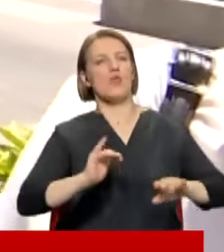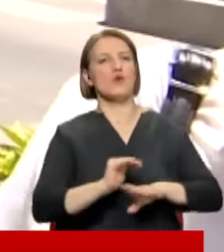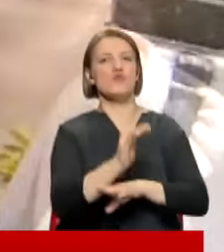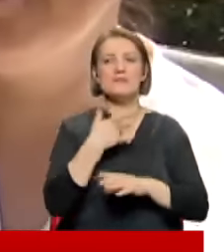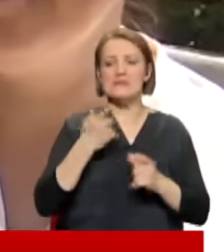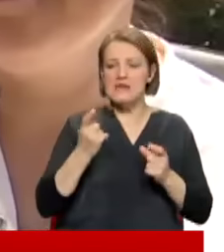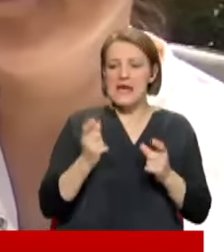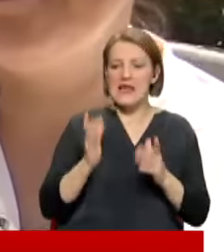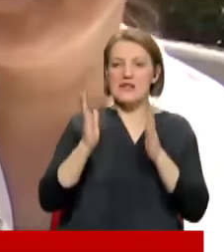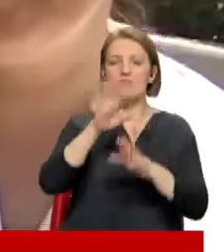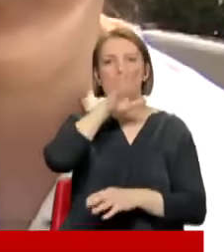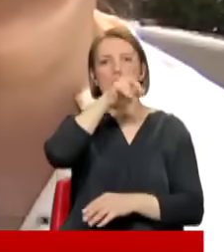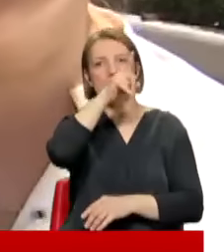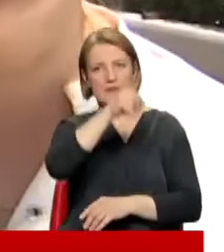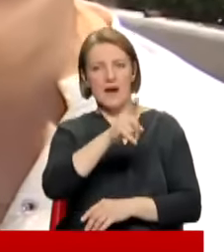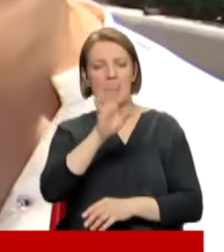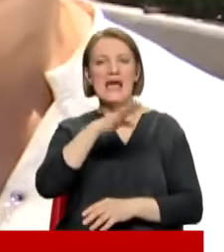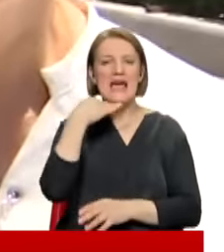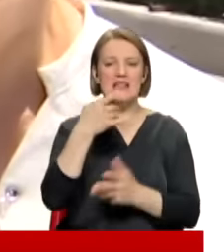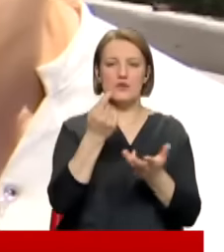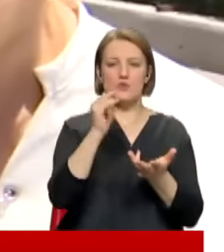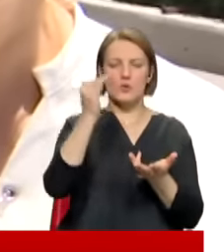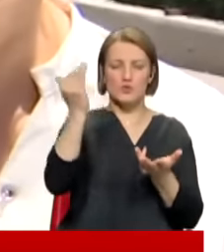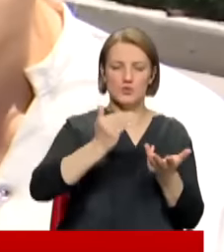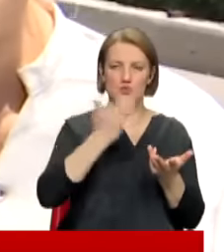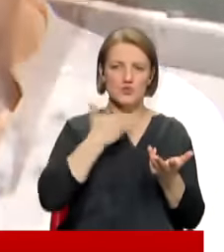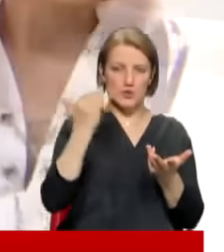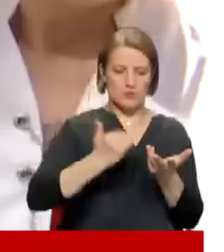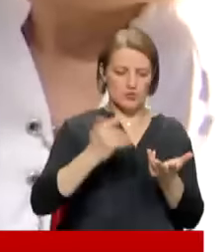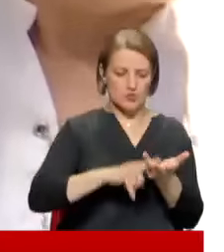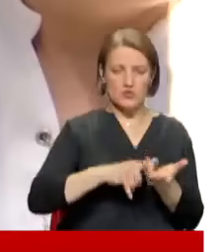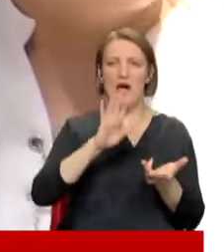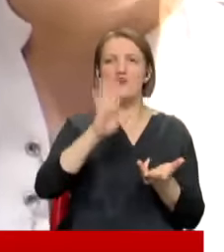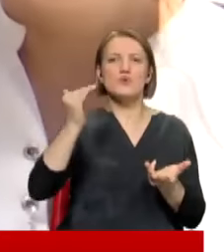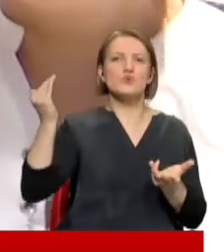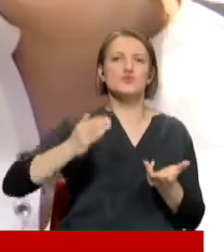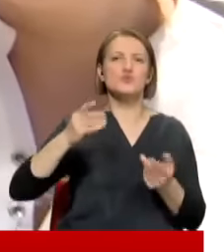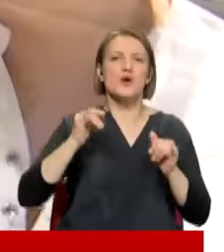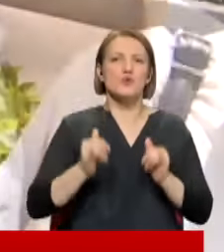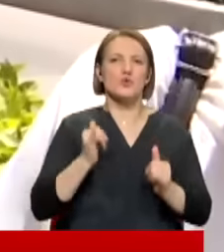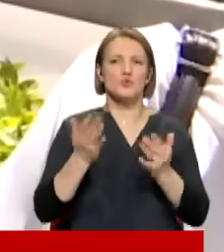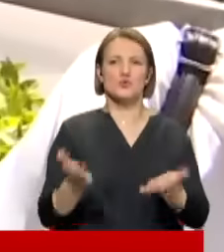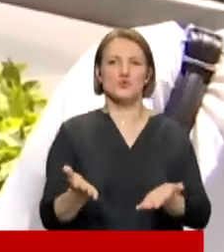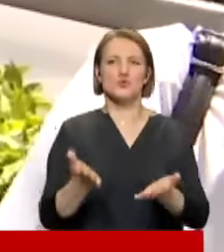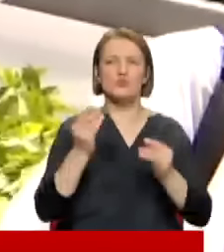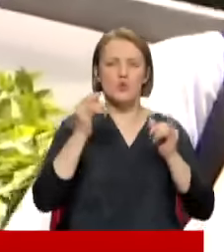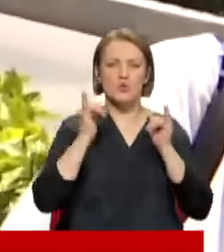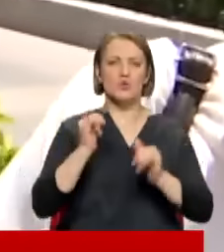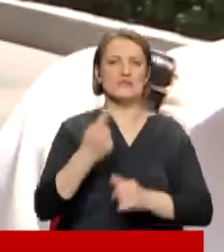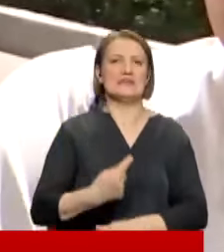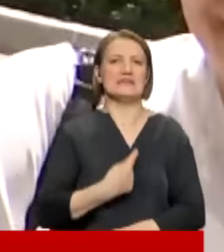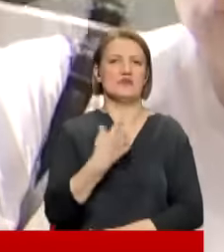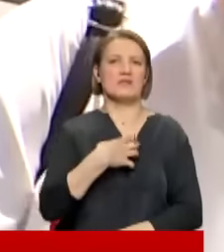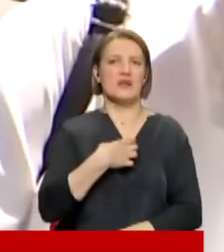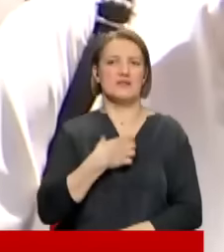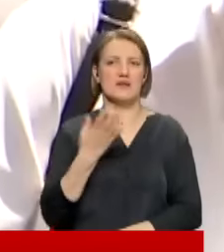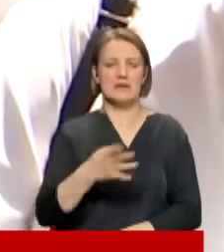yere gidemiyoruz. Yurt dışında etin de kilosu ucuz. Her şey ucuz. Çok kötüyüz. Çok kötü durumdayız. Çok kötü hissediyorum